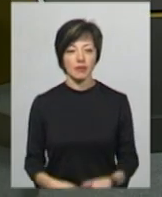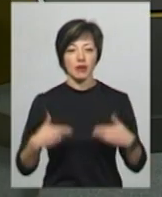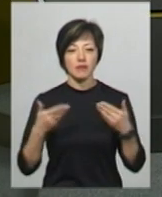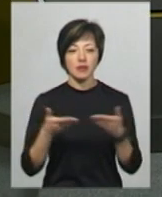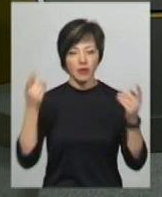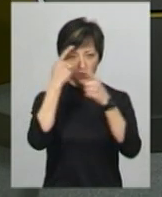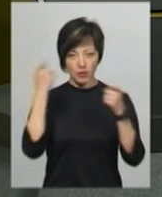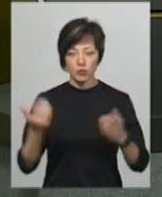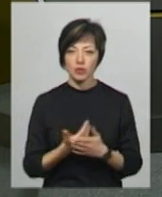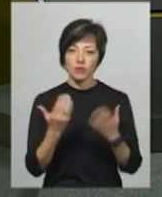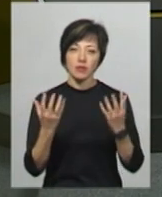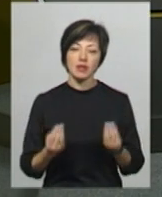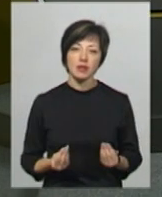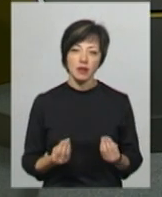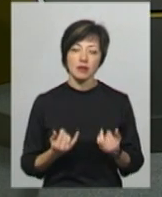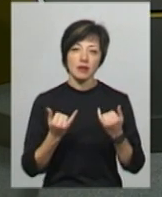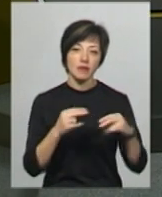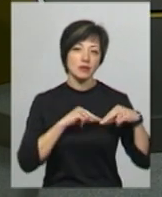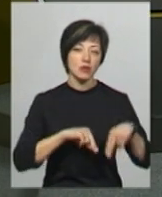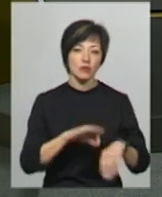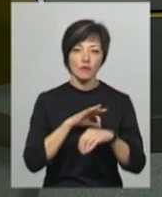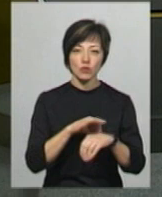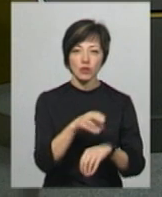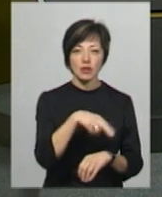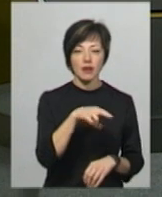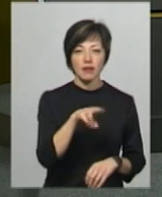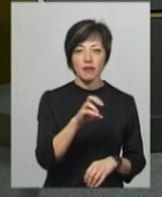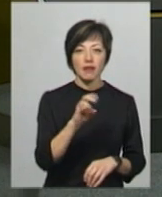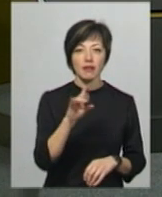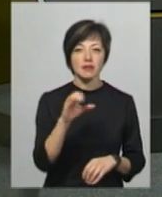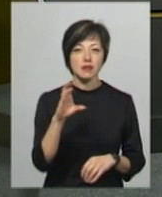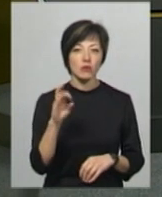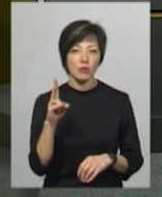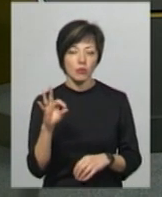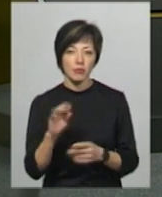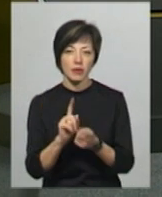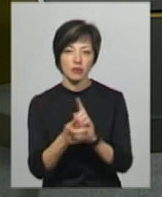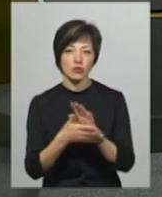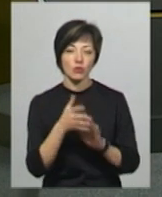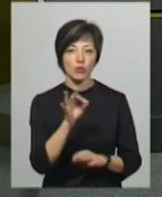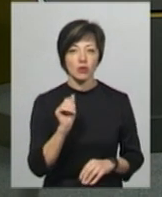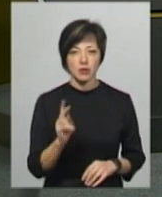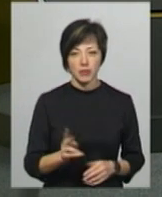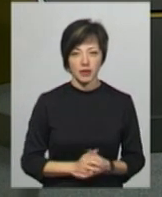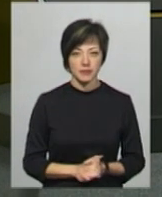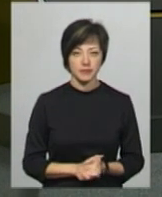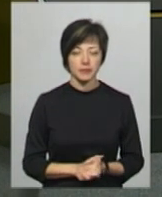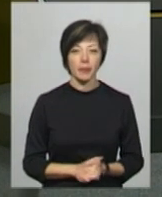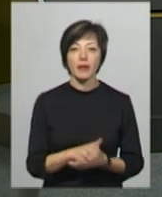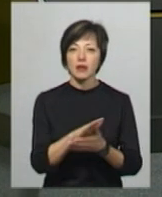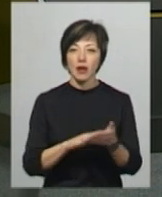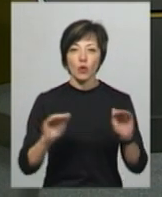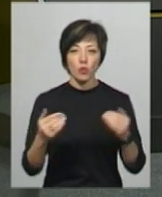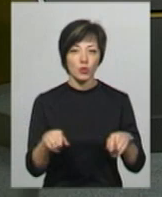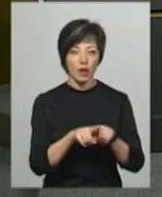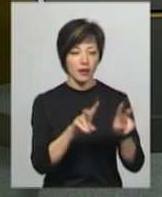Вітаю в ефірі Поділля Центр. Інформаційний випуск новин у студії. Для вас працюють ведуча Дарина Денисенко, переклад на жестову мову Ольга Рибак. Далі